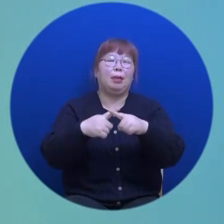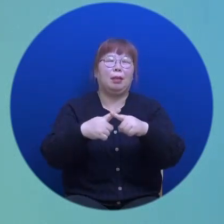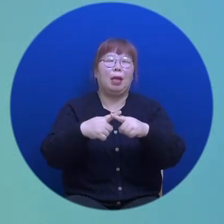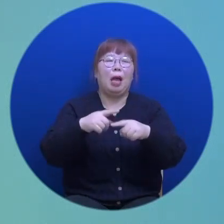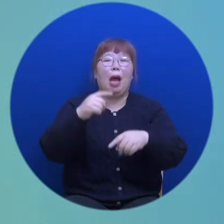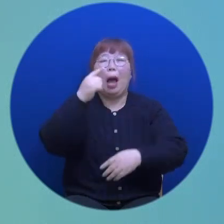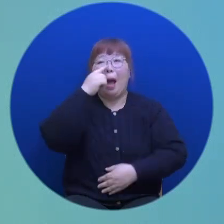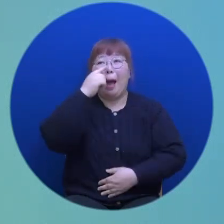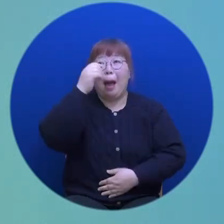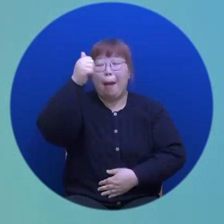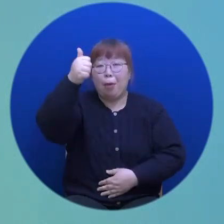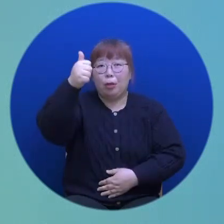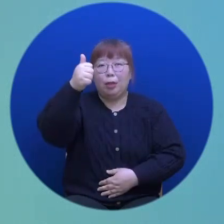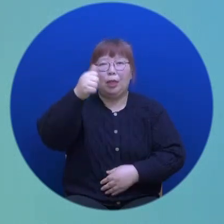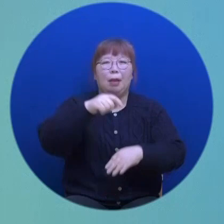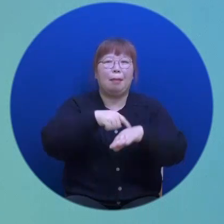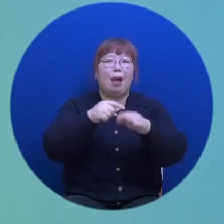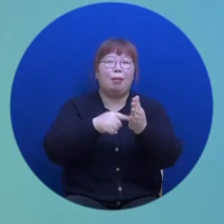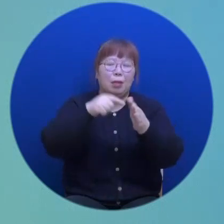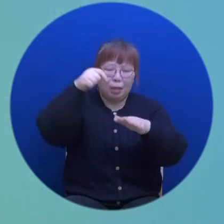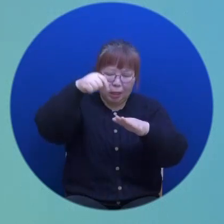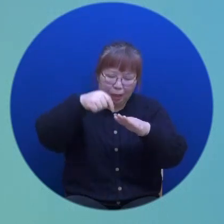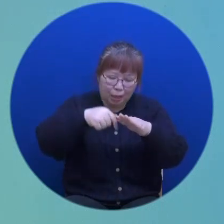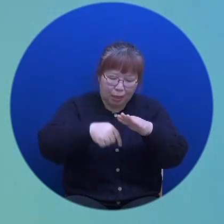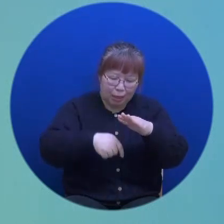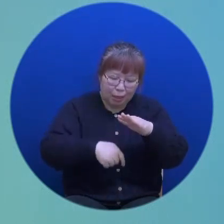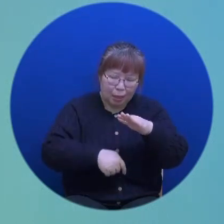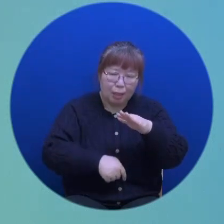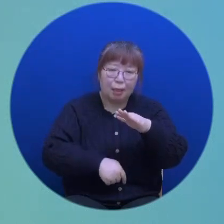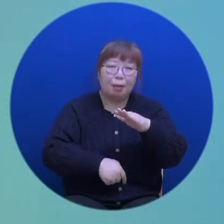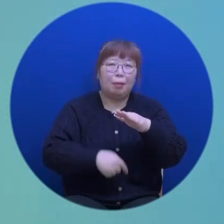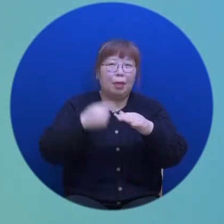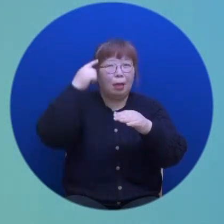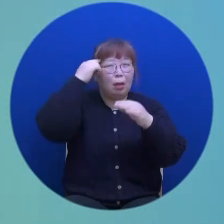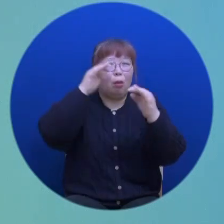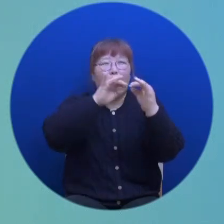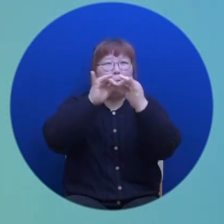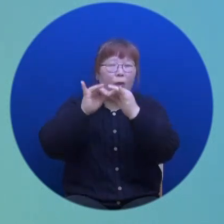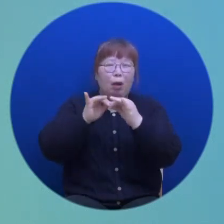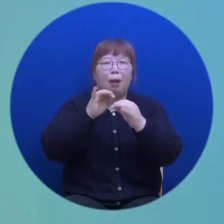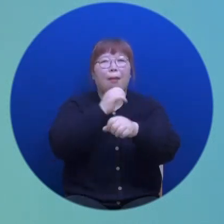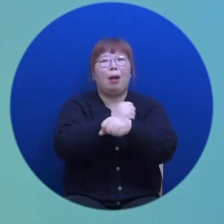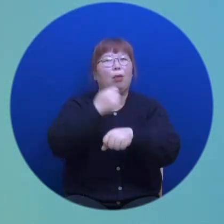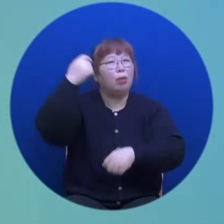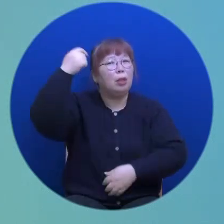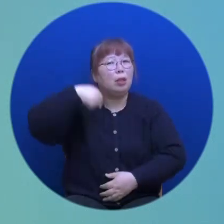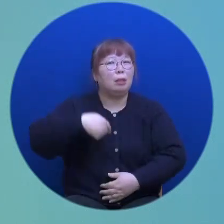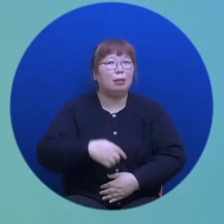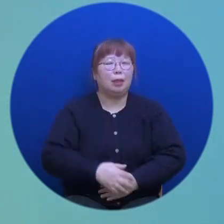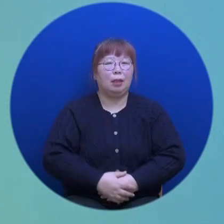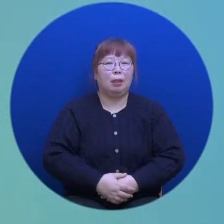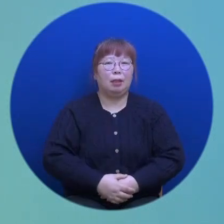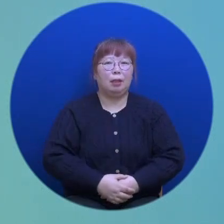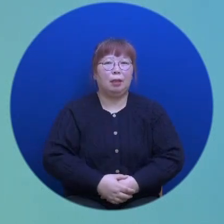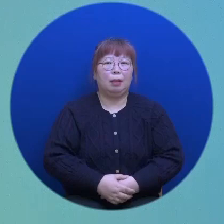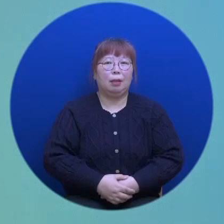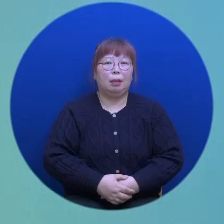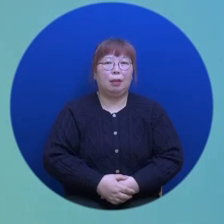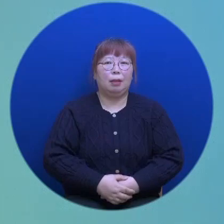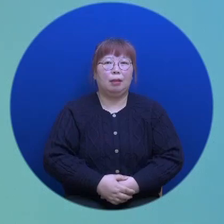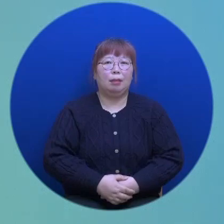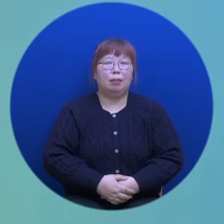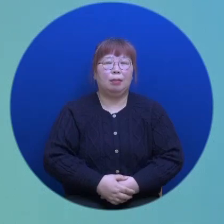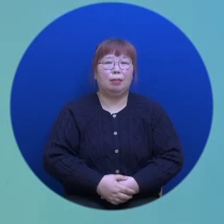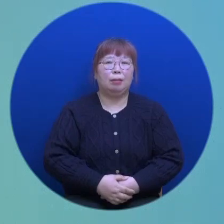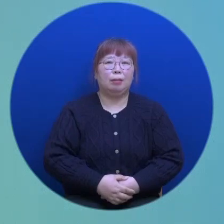깊이 공감하고 아버지의 마음을 느끼기 시작하죠. 이